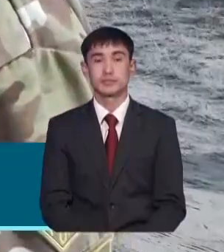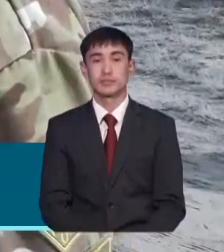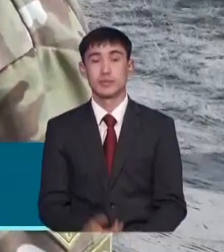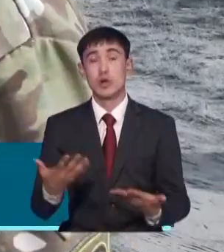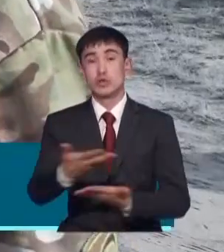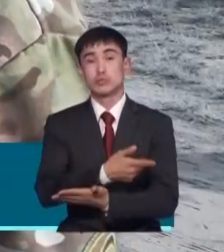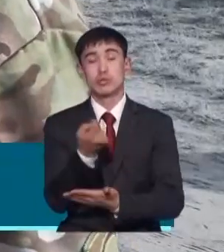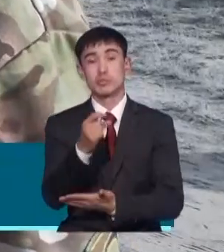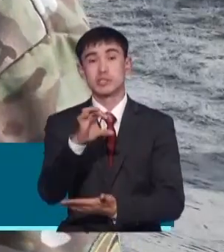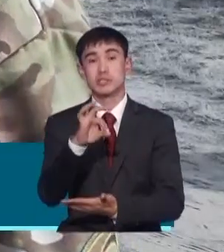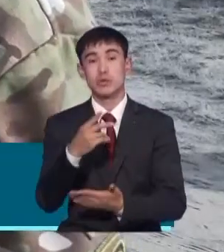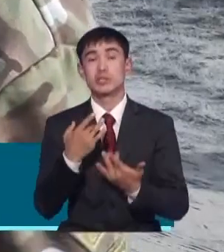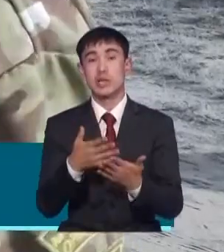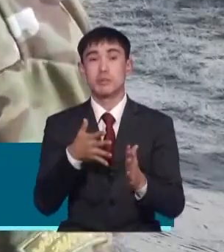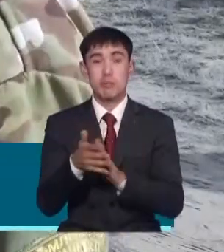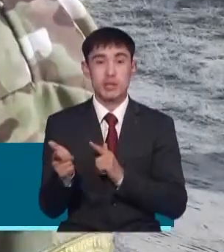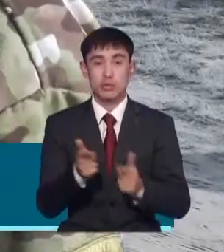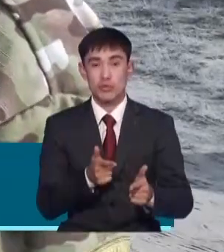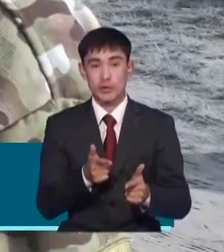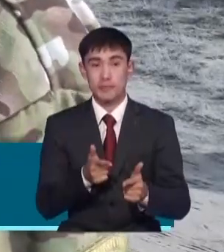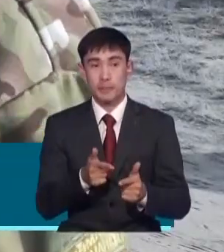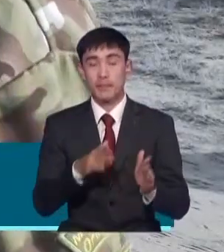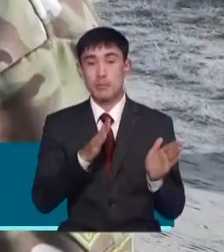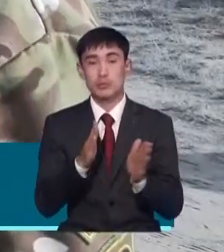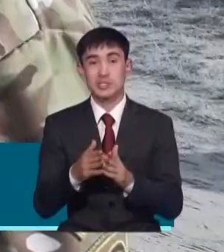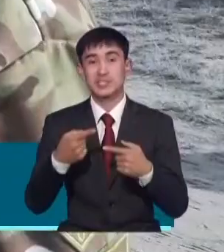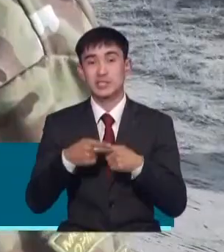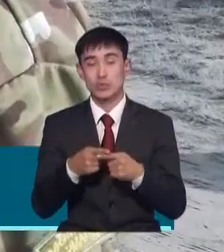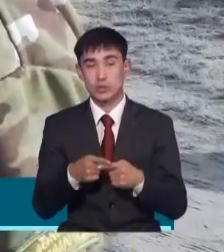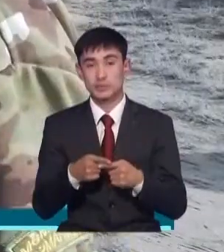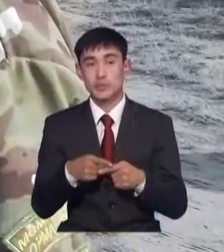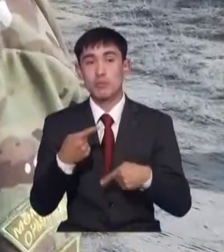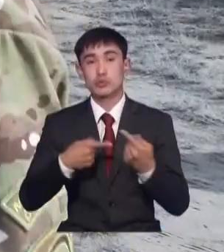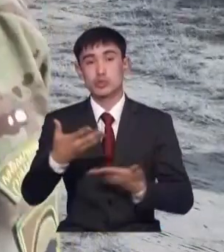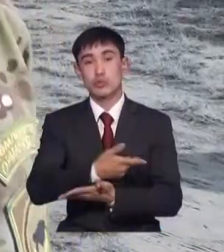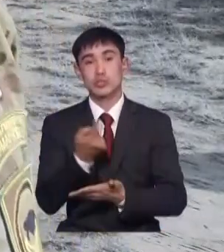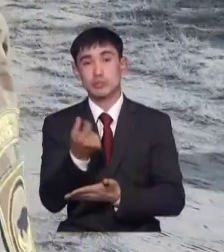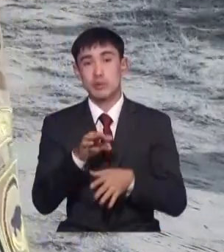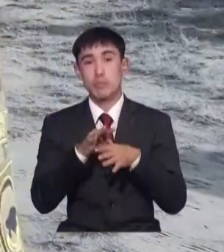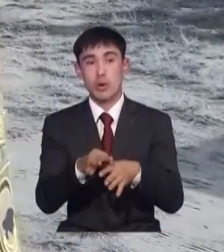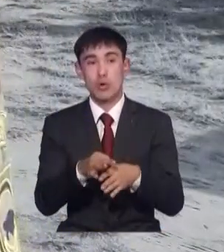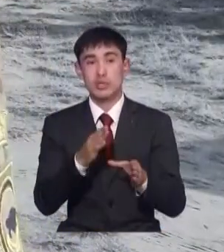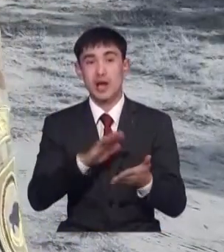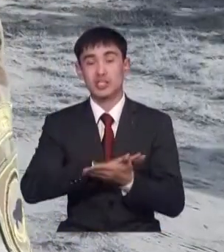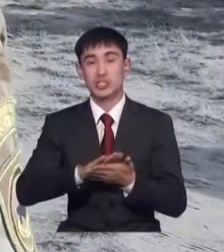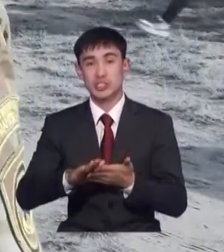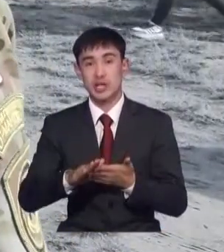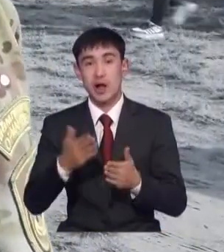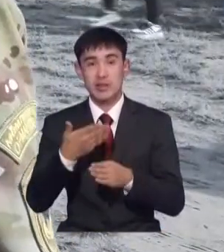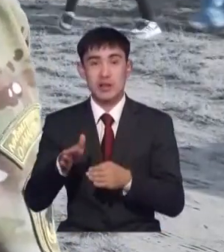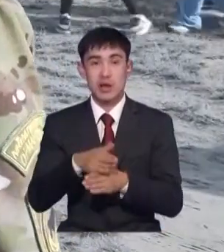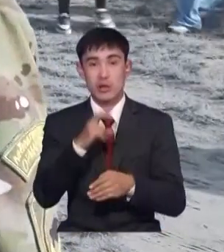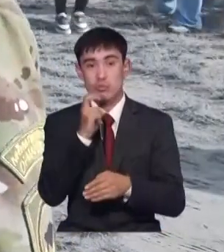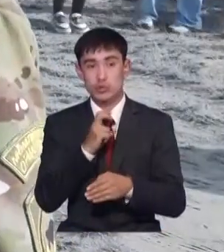Сбор семян сексаула требует тщательной подготовки и соблюдения технологий. После сбора семена проходят этап очистки, где отделяются